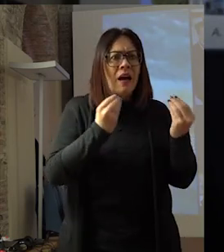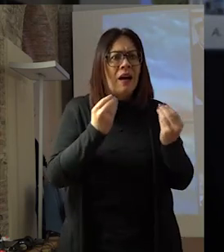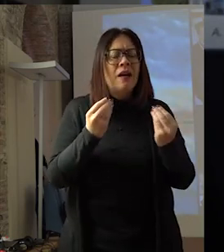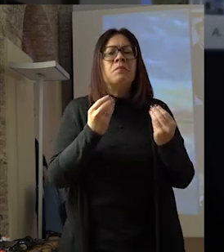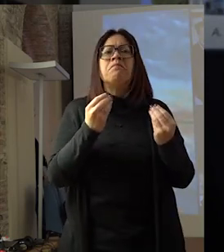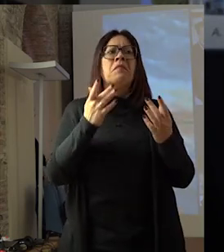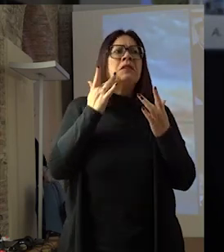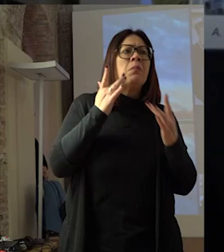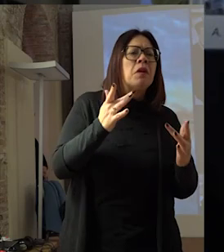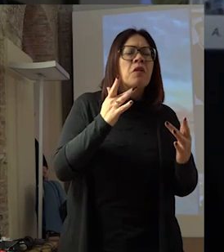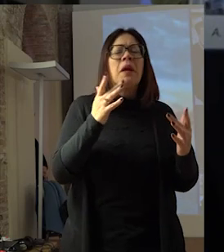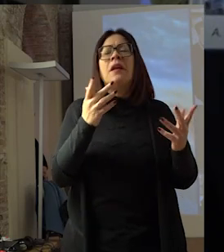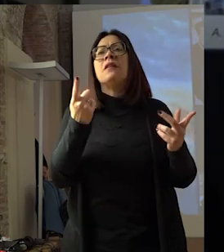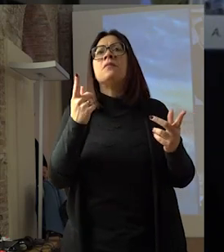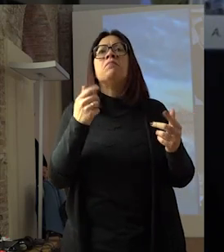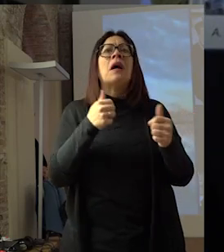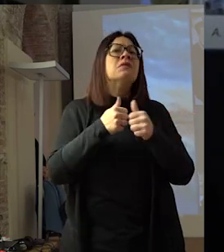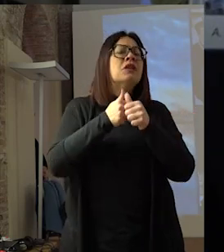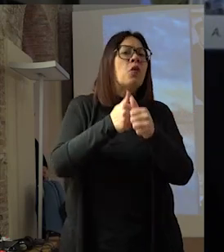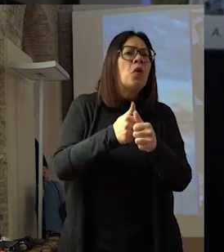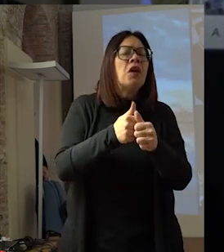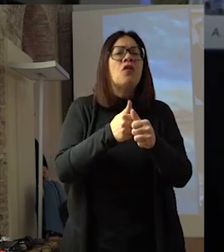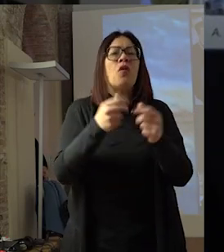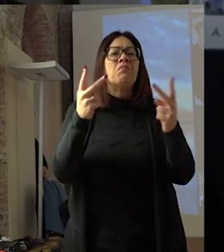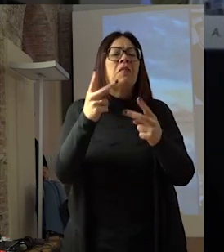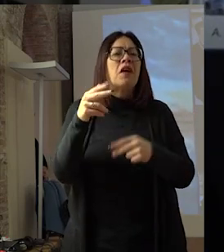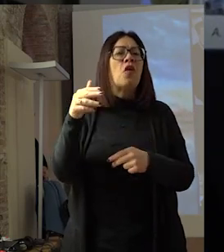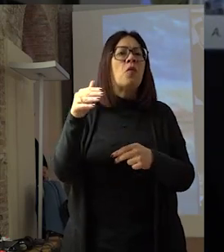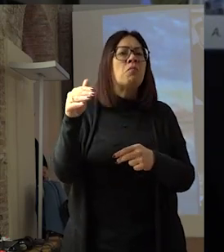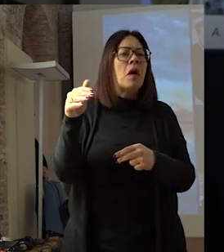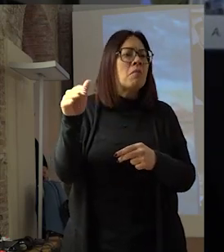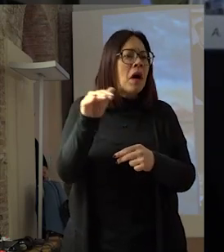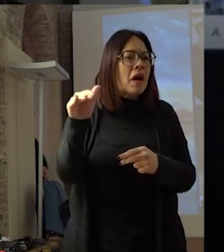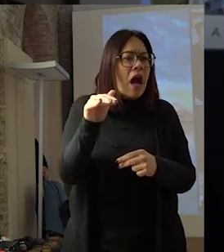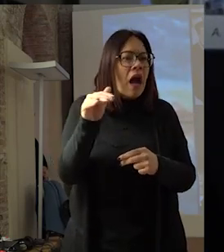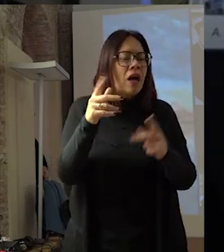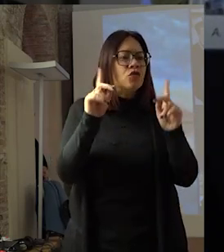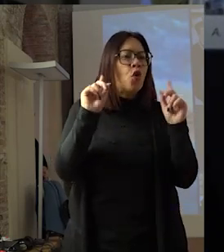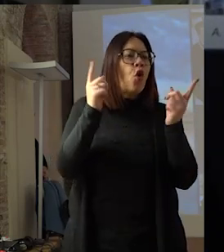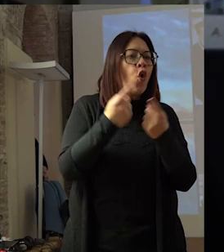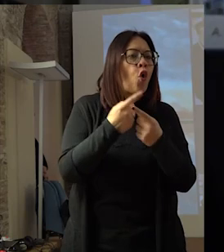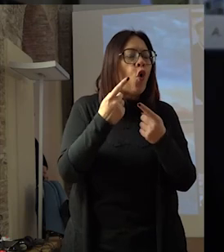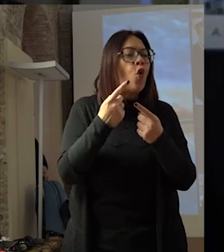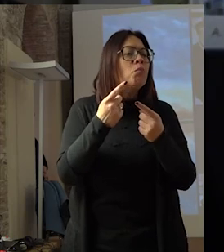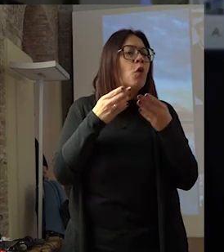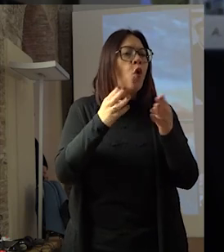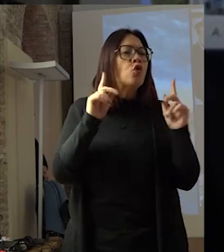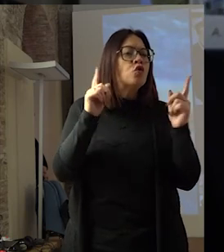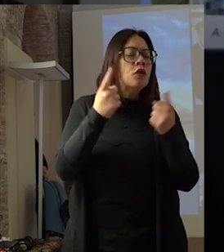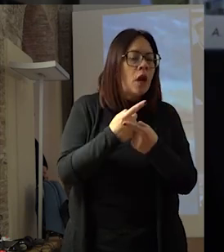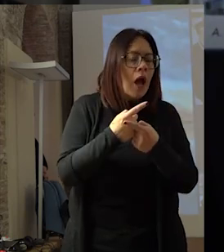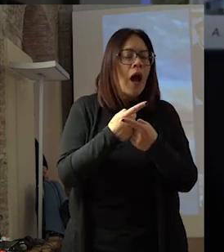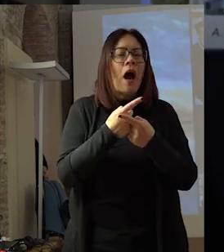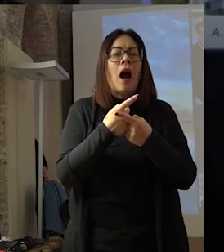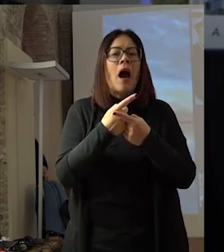seguito un ragazzo del mio corso di laurea di informatica che aveva rotto le scatole parecchio